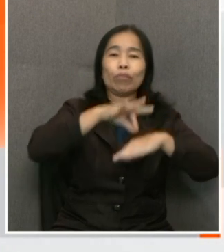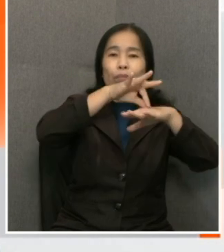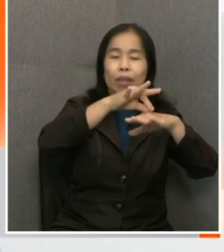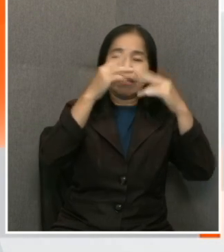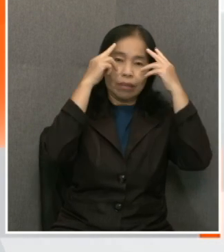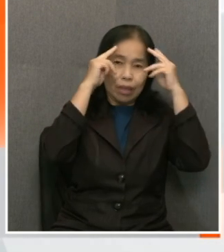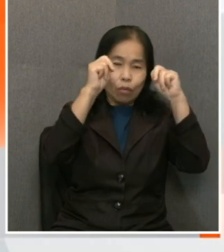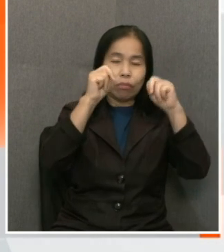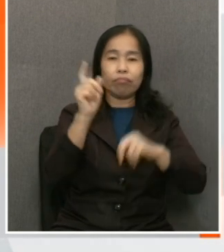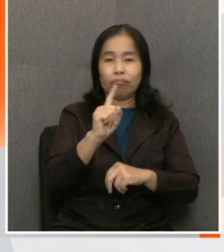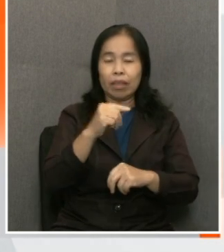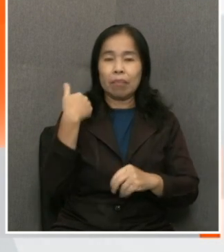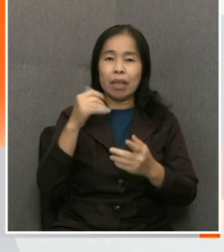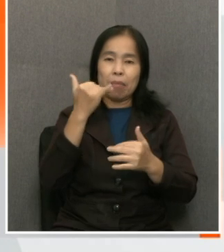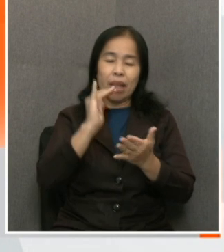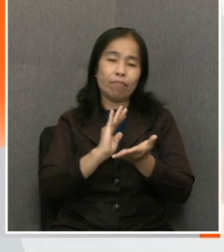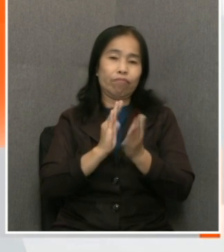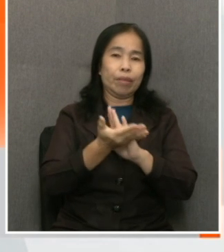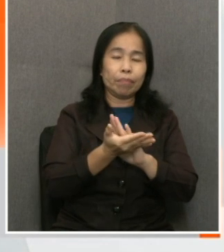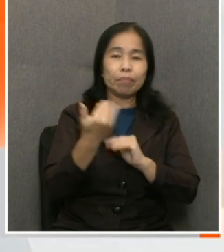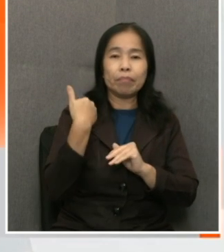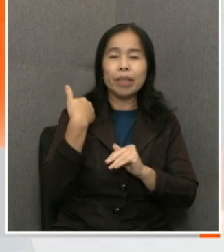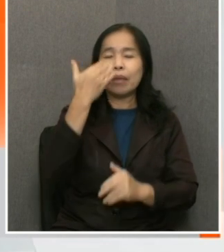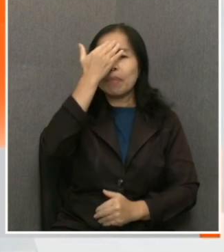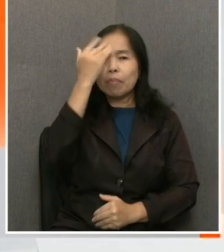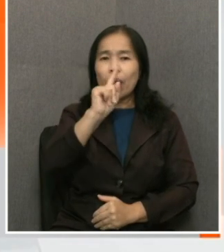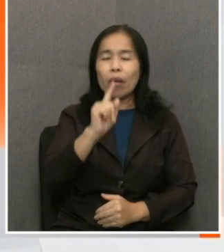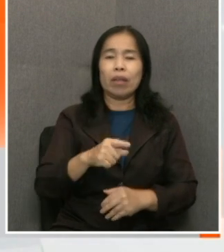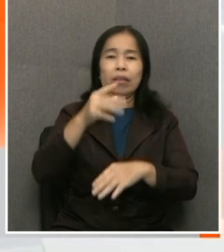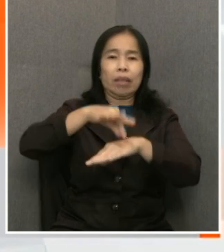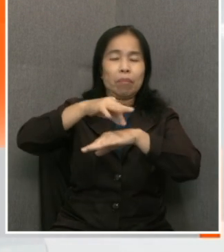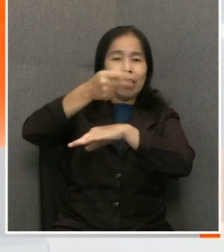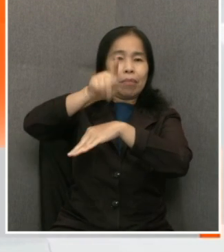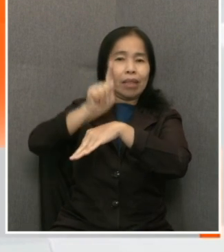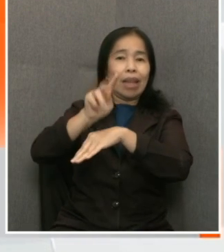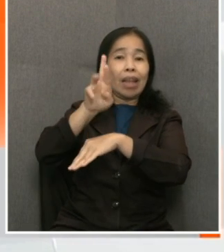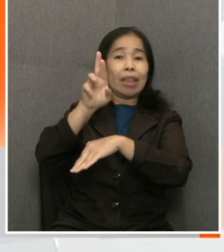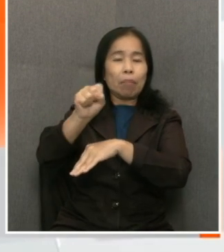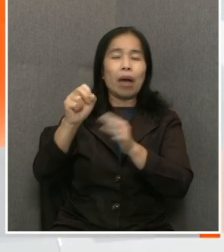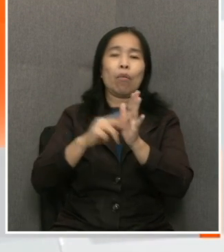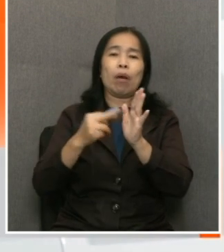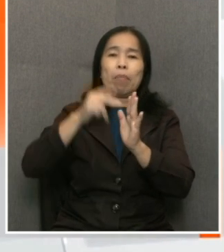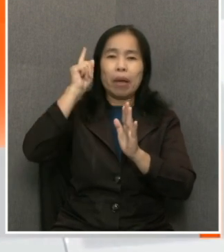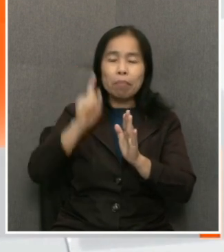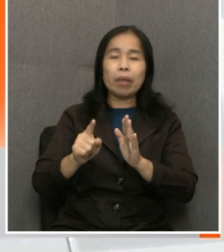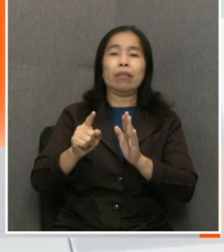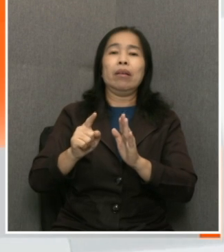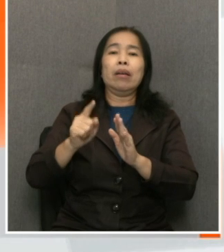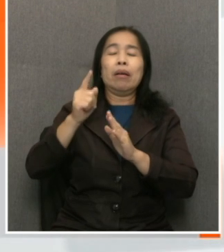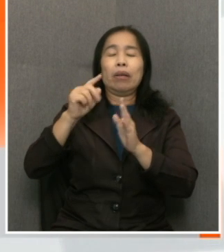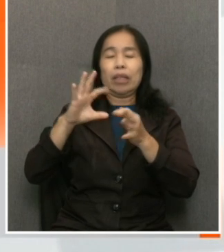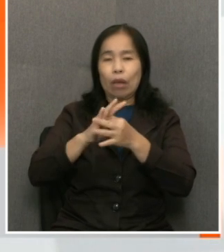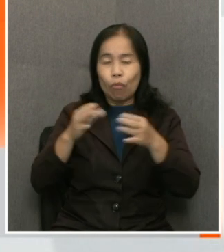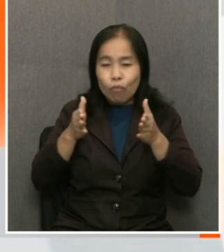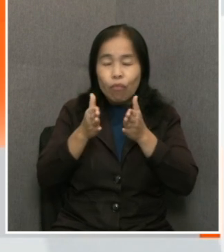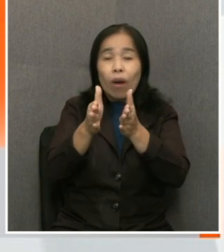ะครับเพราะอาจจะทำให้เกิดการพลิกผันได้นะเนื่องจากว่าตำแหน่งประธานสภาก็คือหมุดหมายแรกนะครับจะชี้ไปสู่เรื่องการเลือกนาย